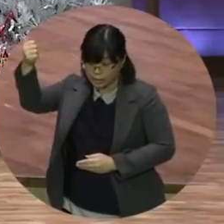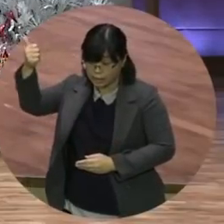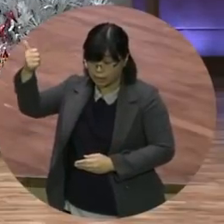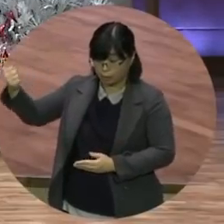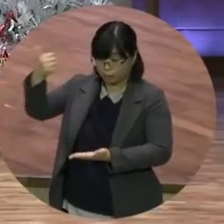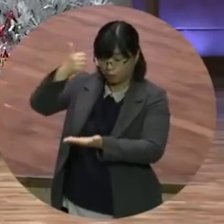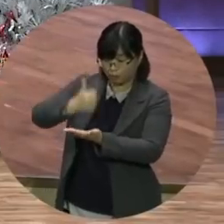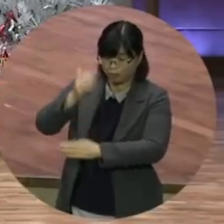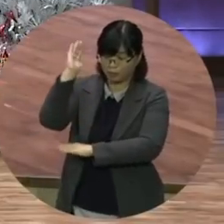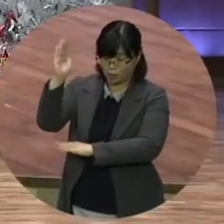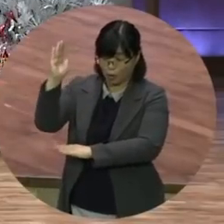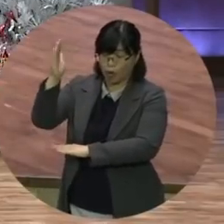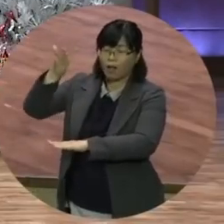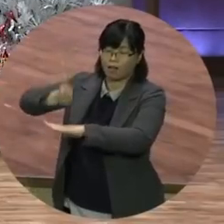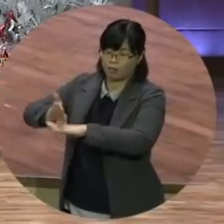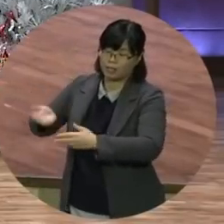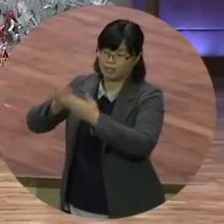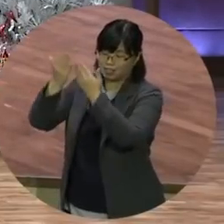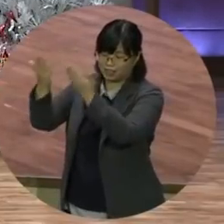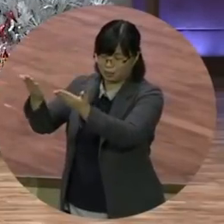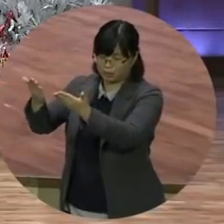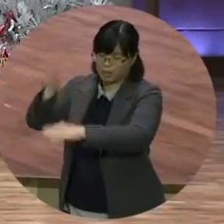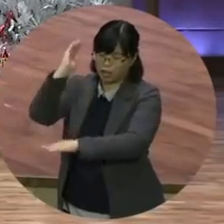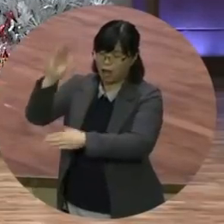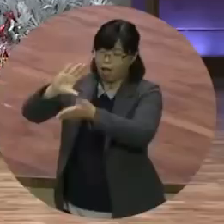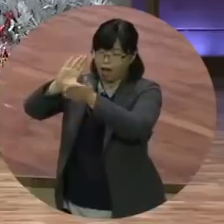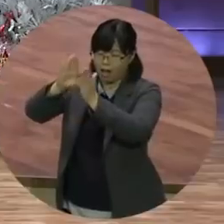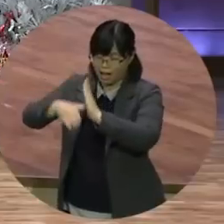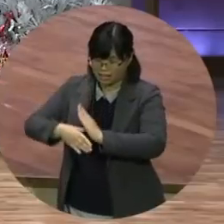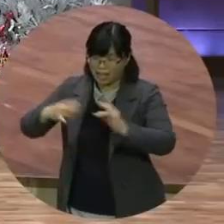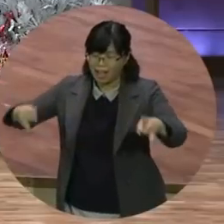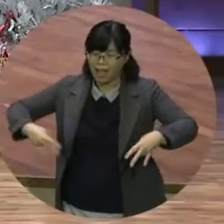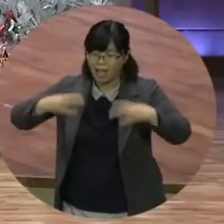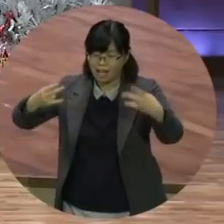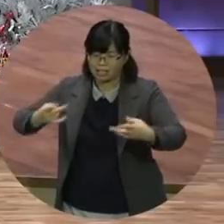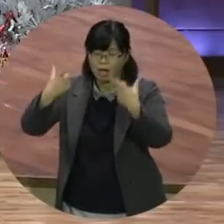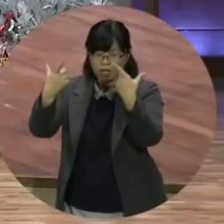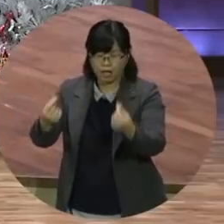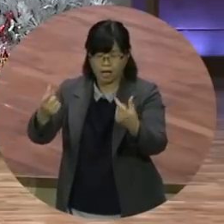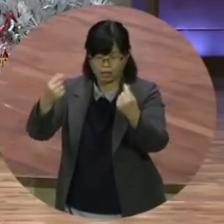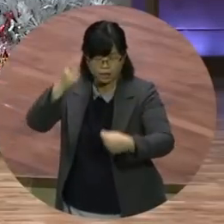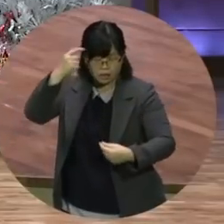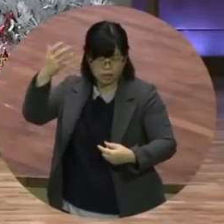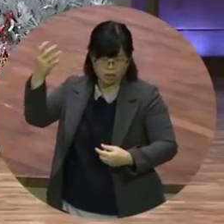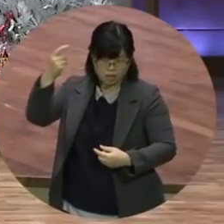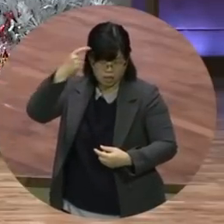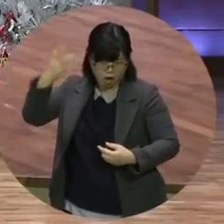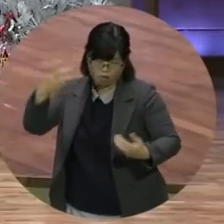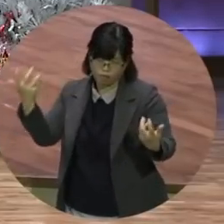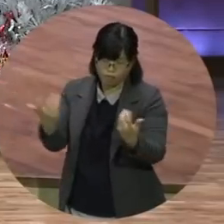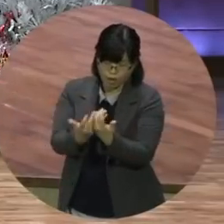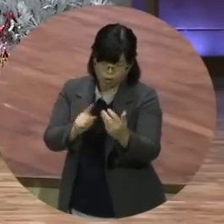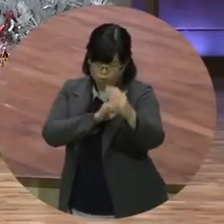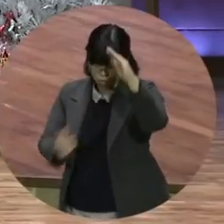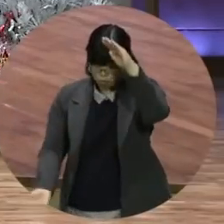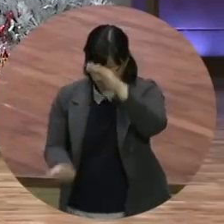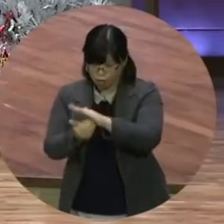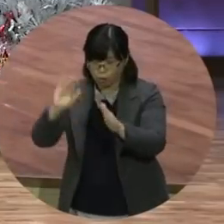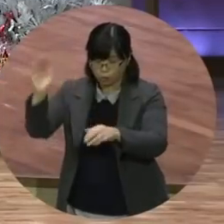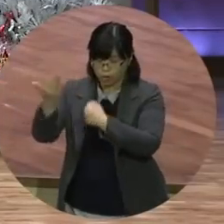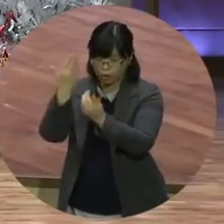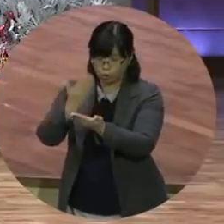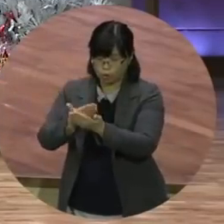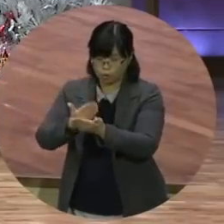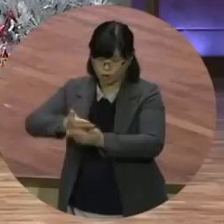주시옵시고 엘리사에게 임했던 갑절의 영감을 다하여 주셔서 시대적인 메시지가 선포되는